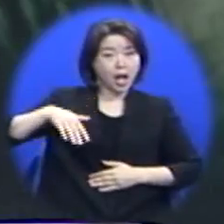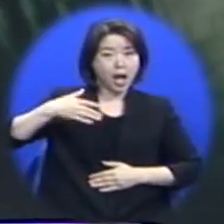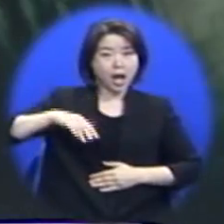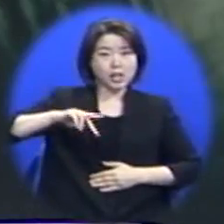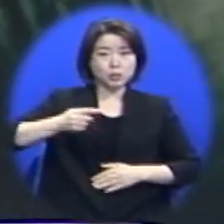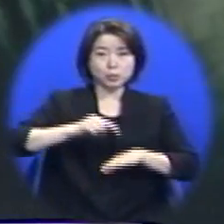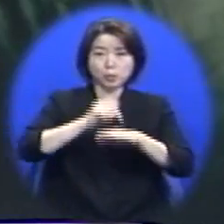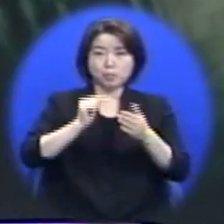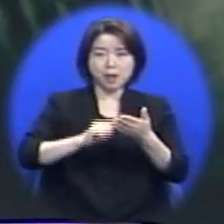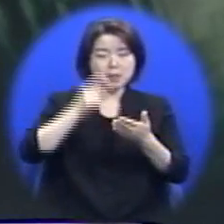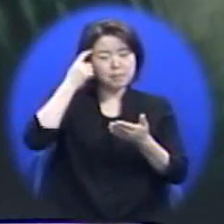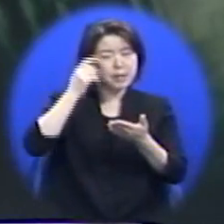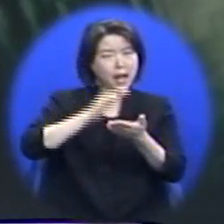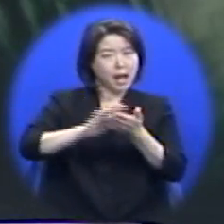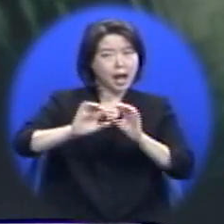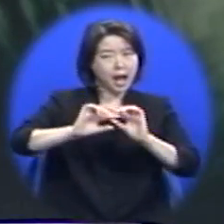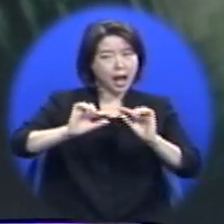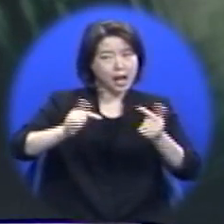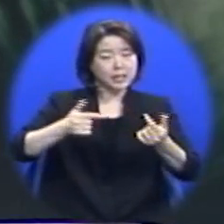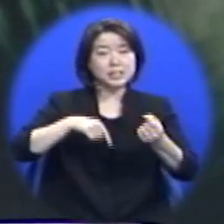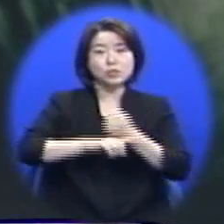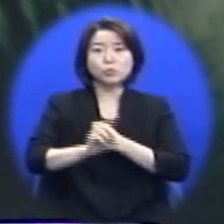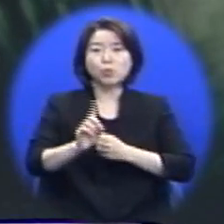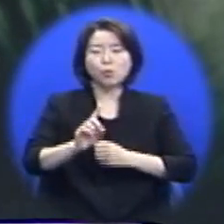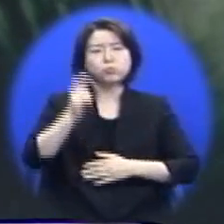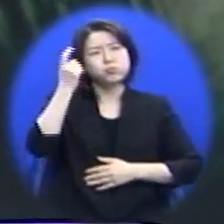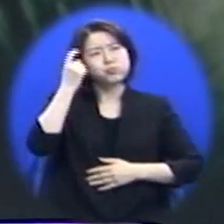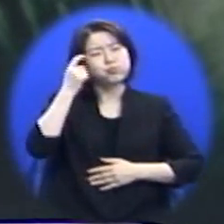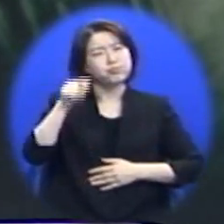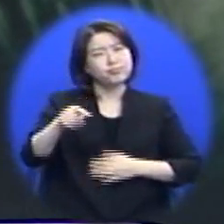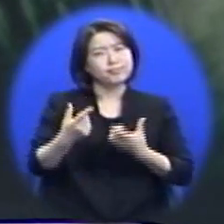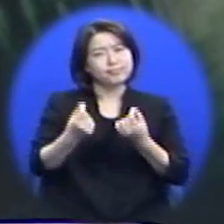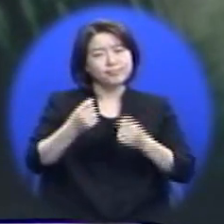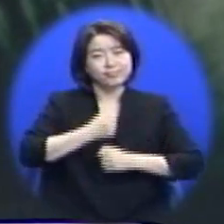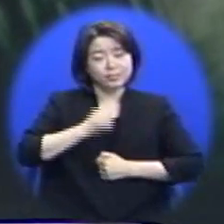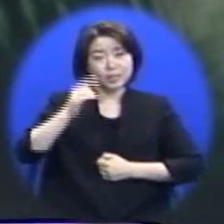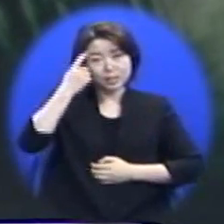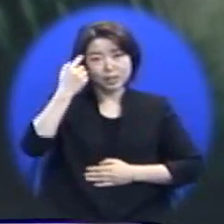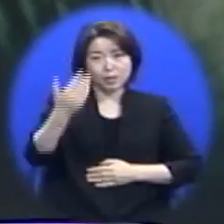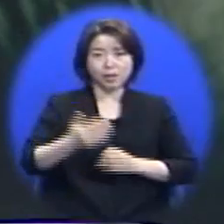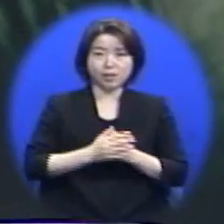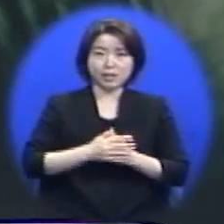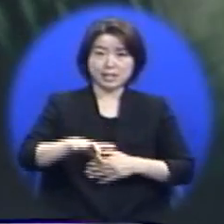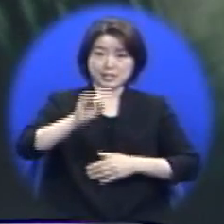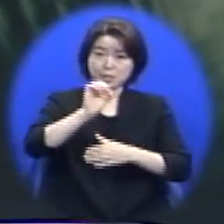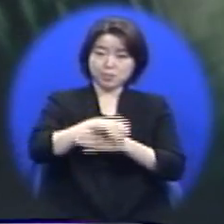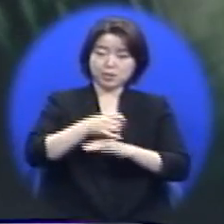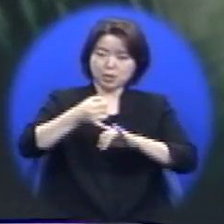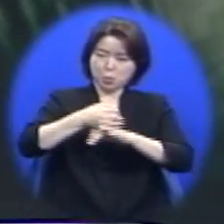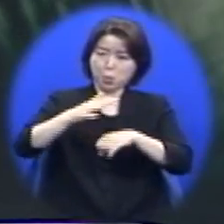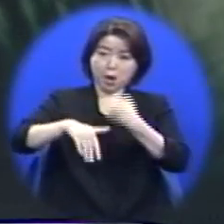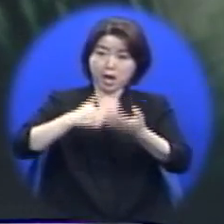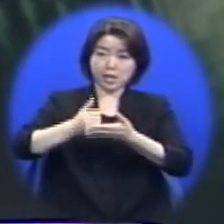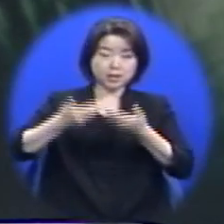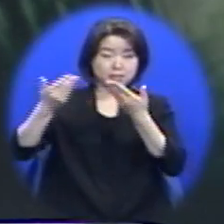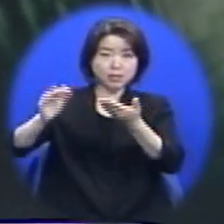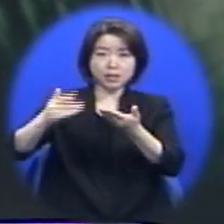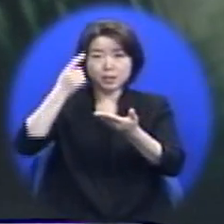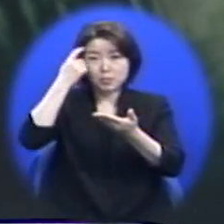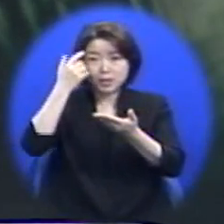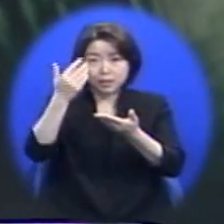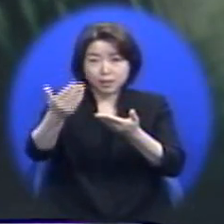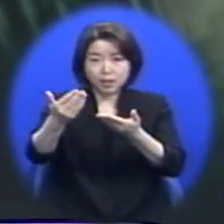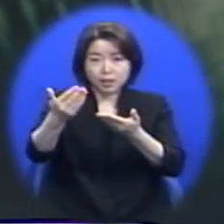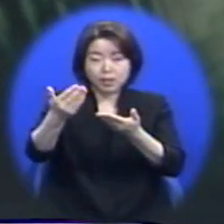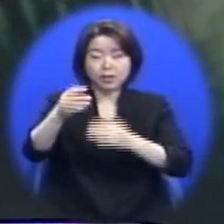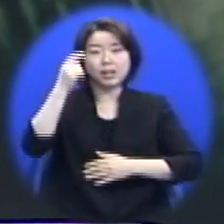것은 꼭 그렇게 지켜야 됩니까? 첫 열매는 꼭 하나님께 바쳐야 되는 겁니까? 이런